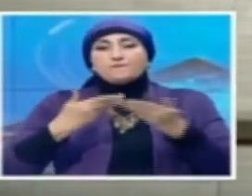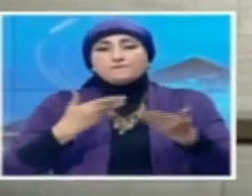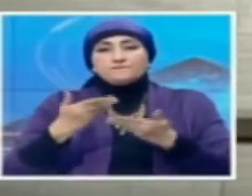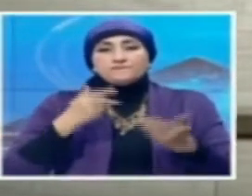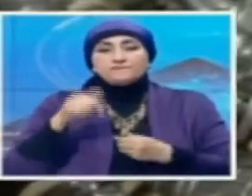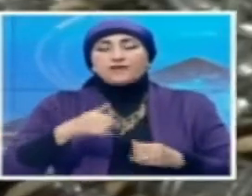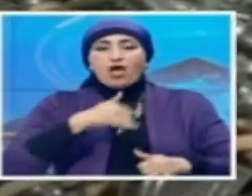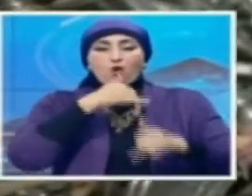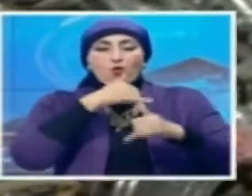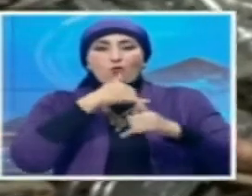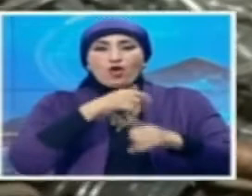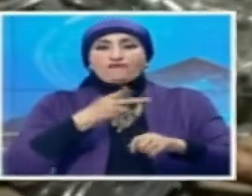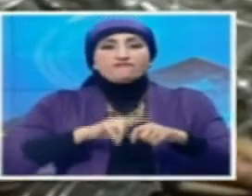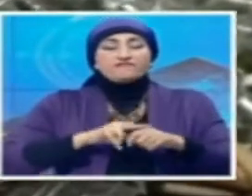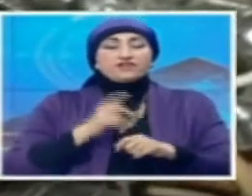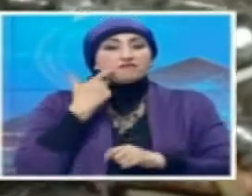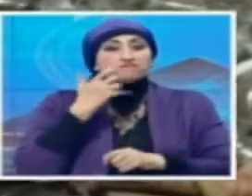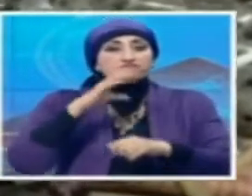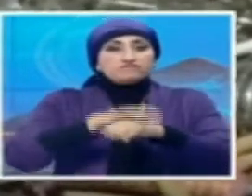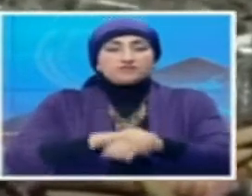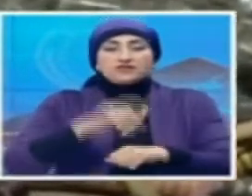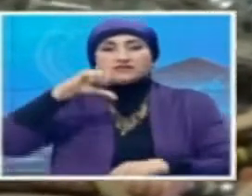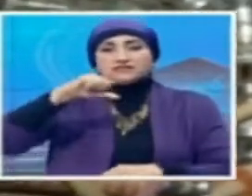الأرجيلة بمضبوطات بلغت